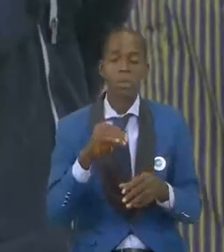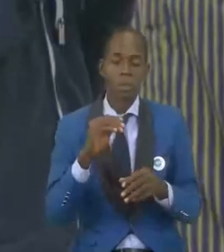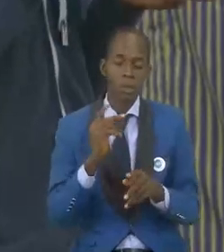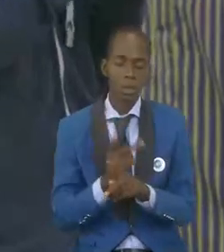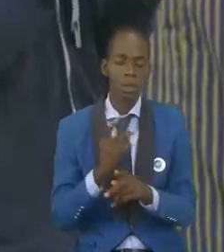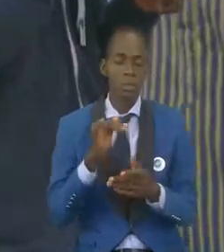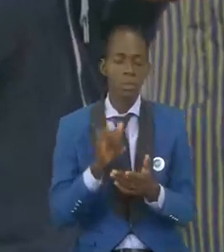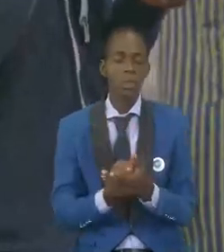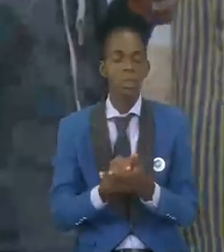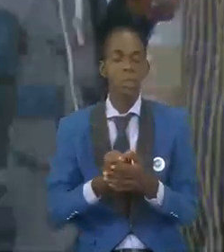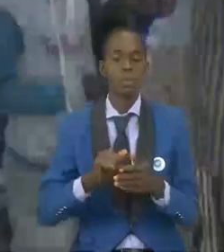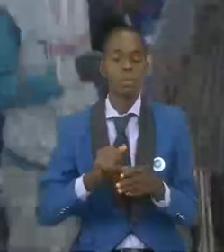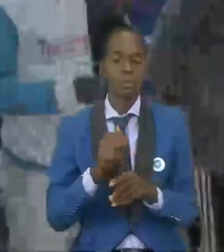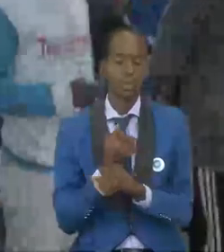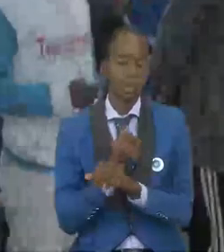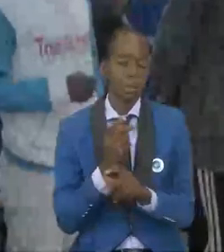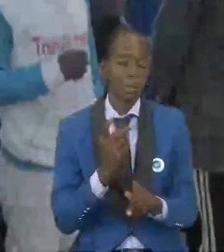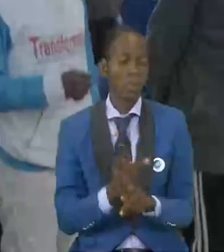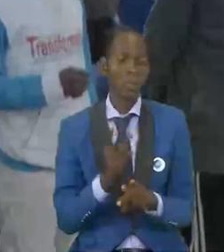que cela soit fermé